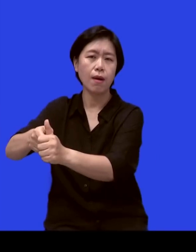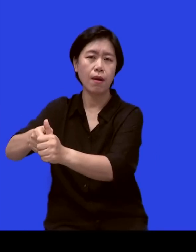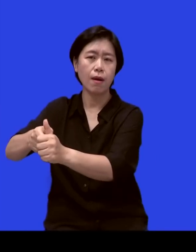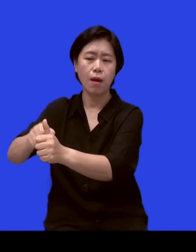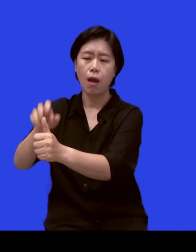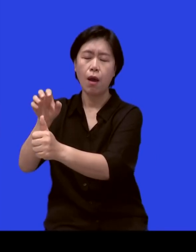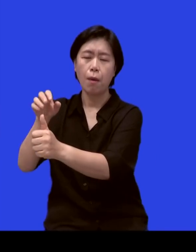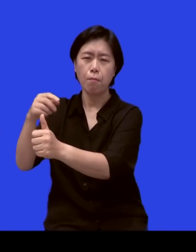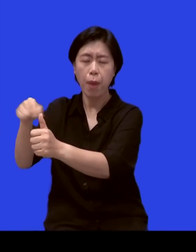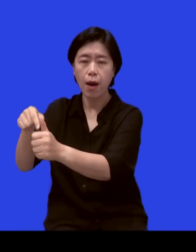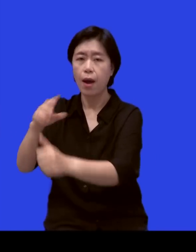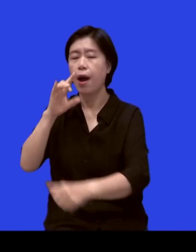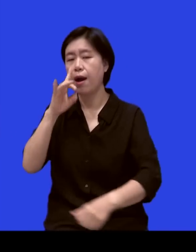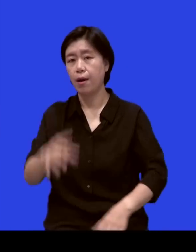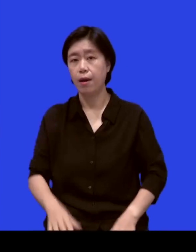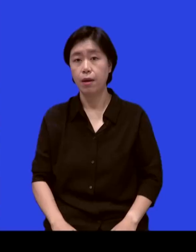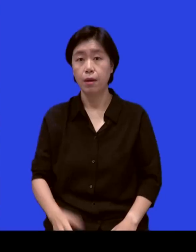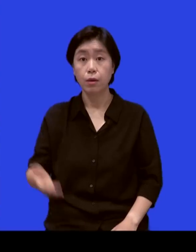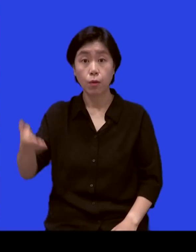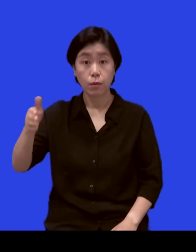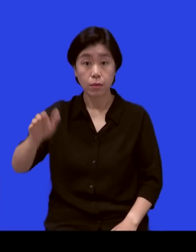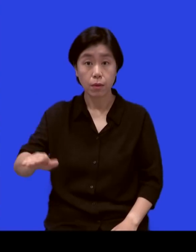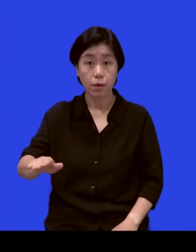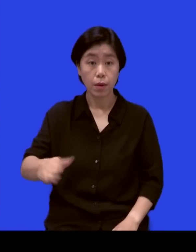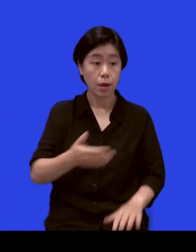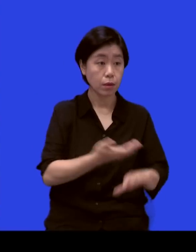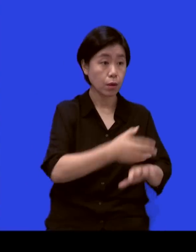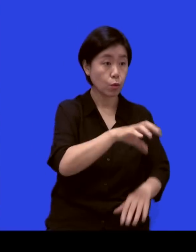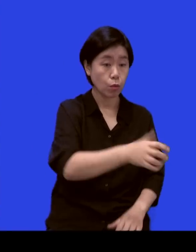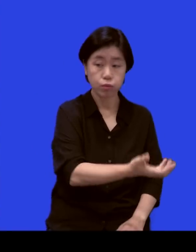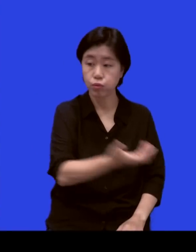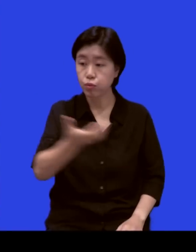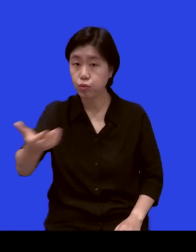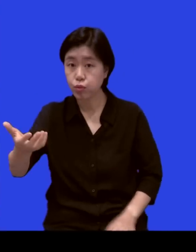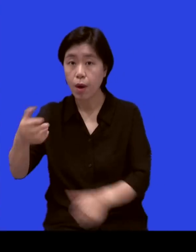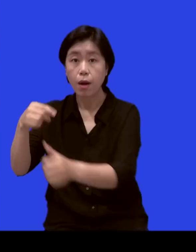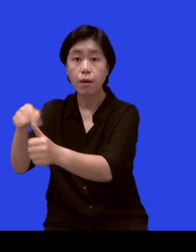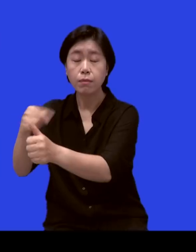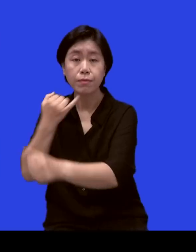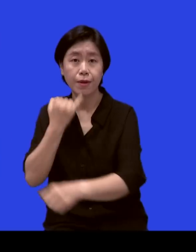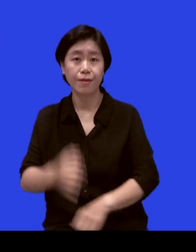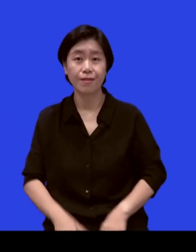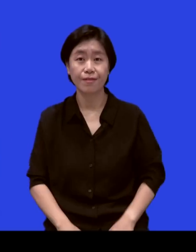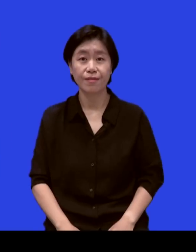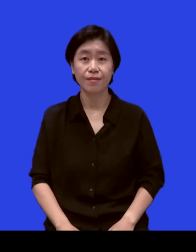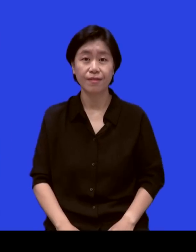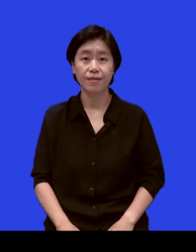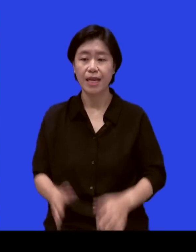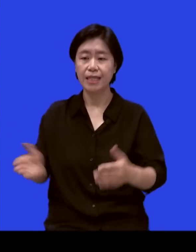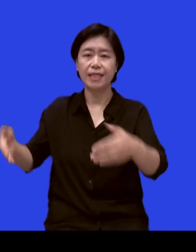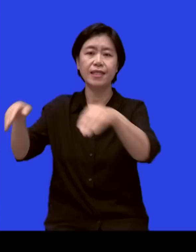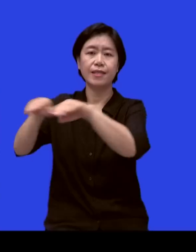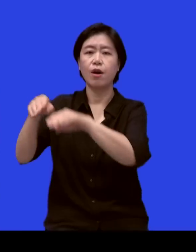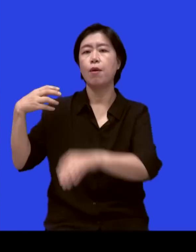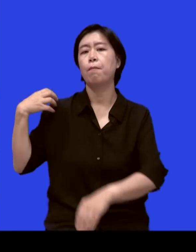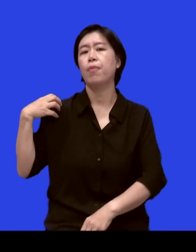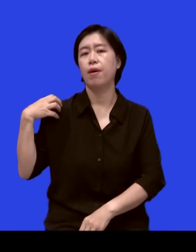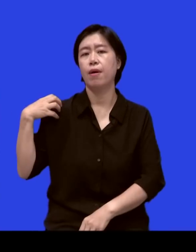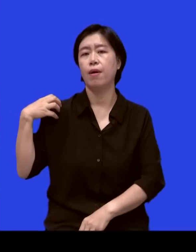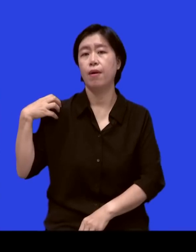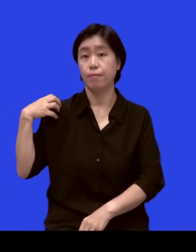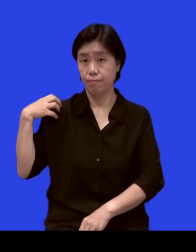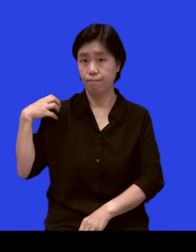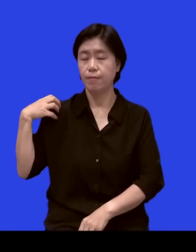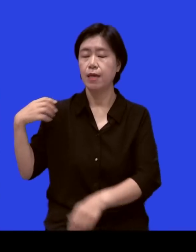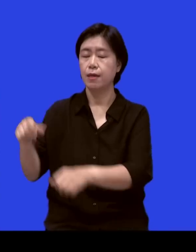그런 그래서 외부에서 오면 또 괜찮아요. 예? 외부에서 예. 네, 그러니까 시설은 안 되지만 시설에서는 외부는 안 되죠. 시설에서 외부에서.